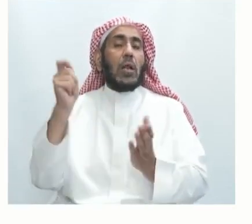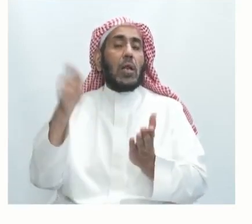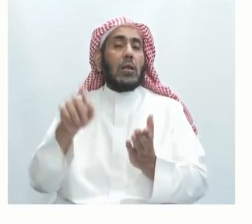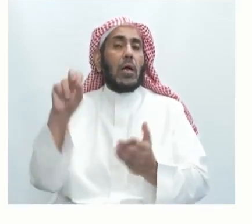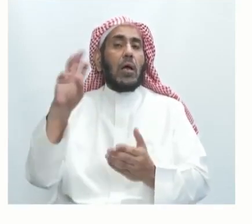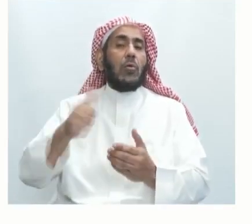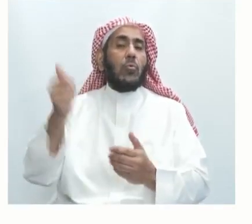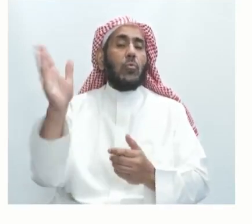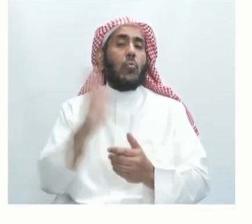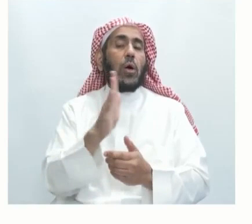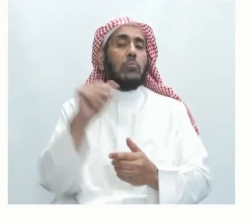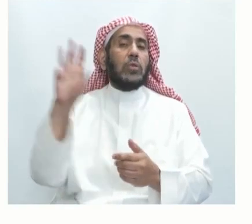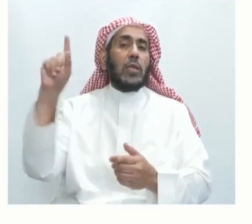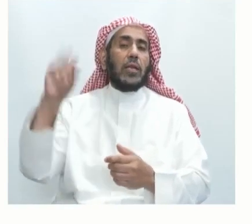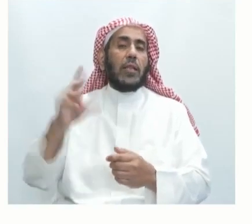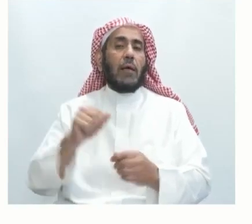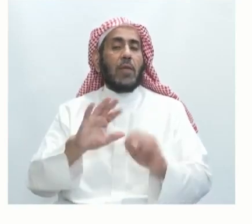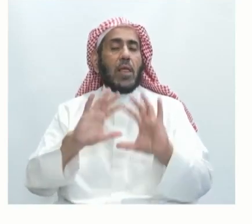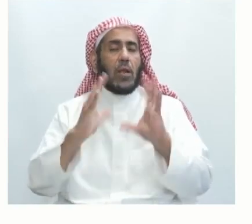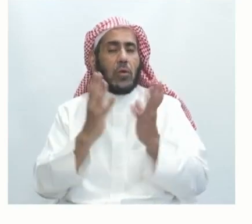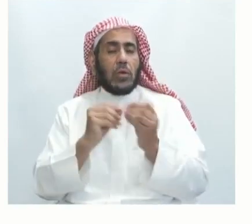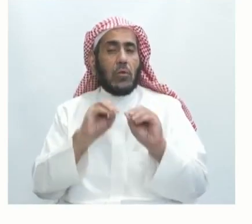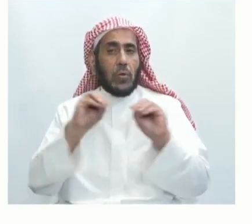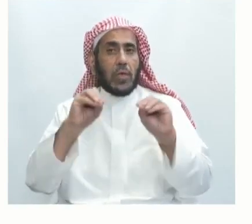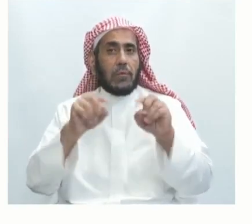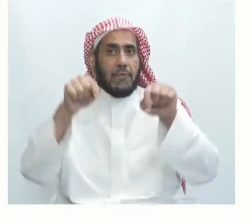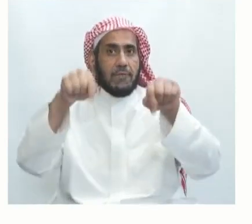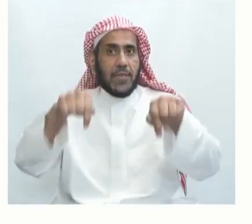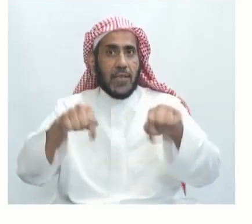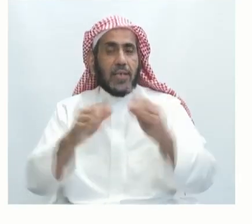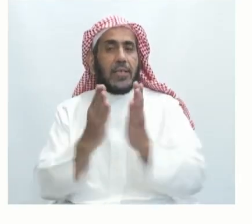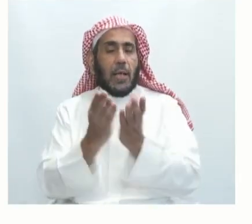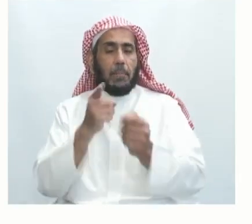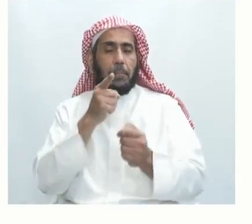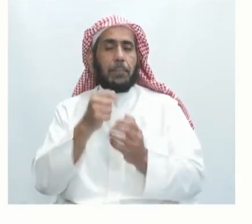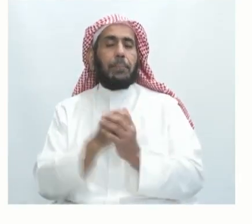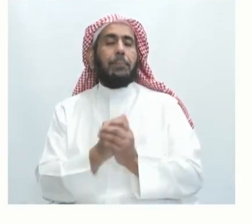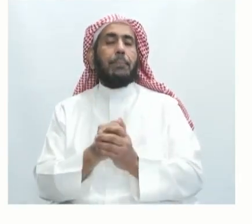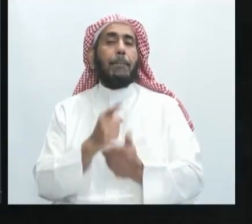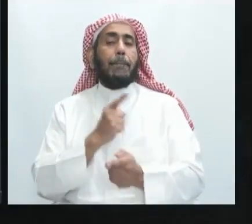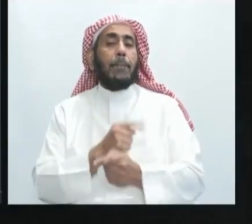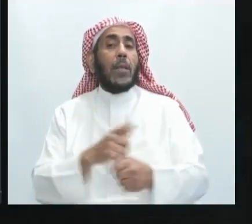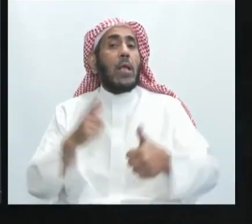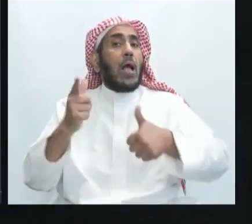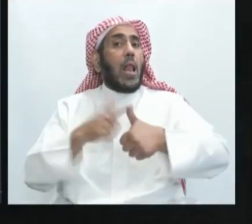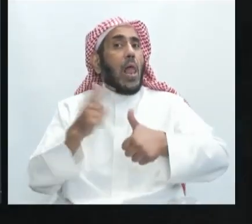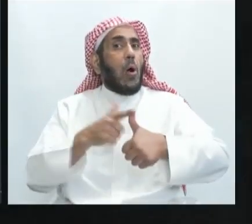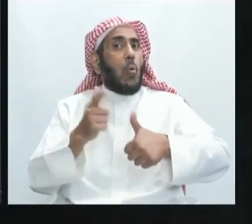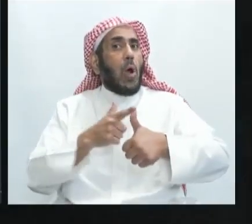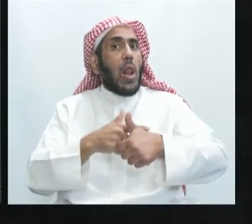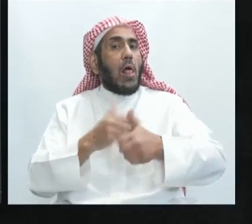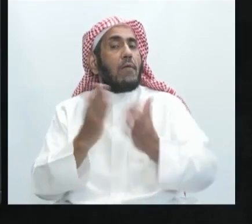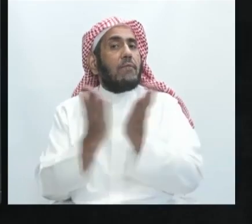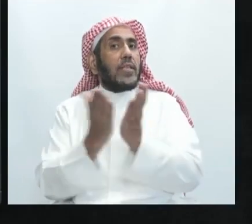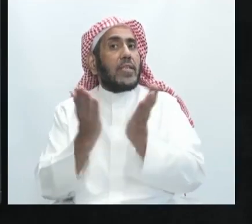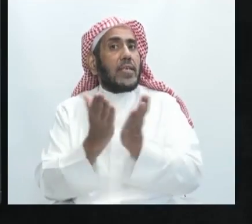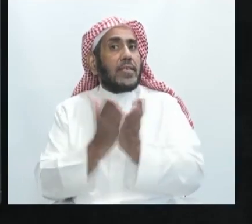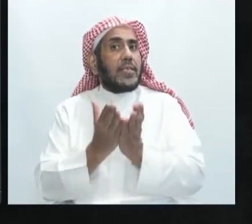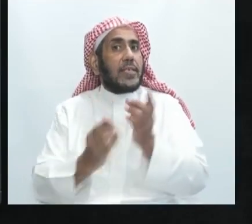مصطلح النظام في هذه الاوجه التي ذكرت عندكم في الكتاب الوجه الاول فيما ذكرناه في الدرس